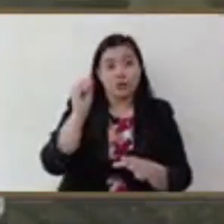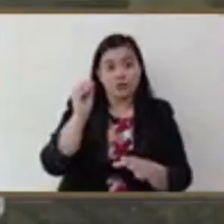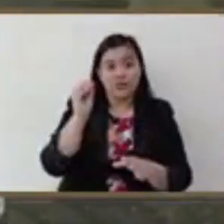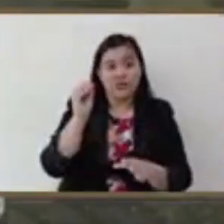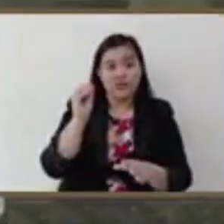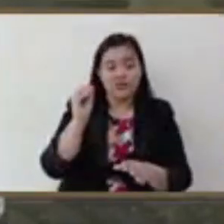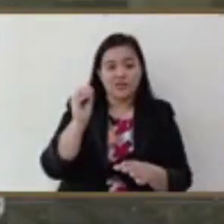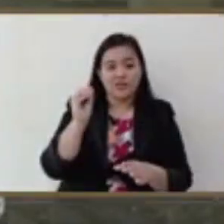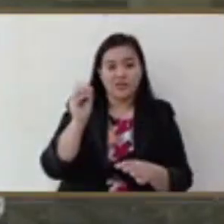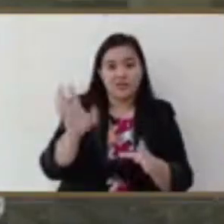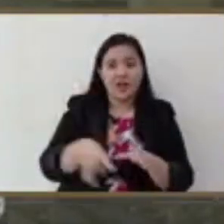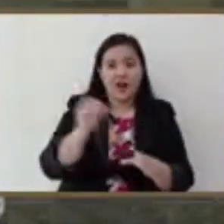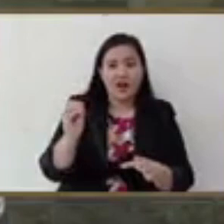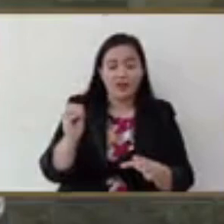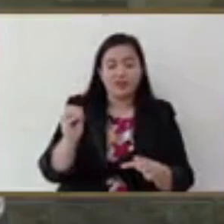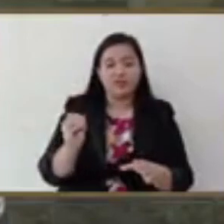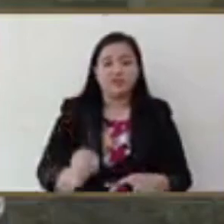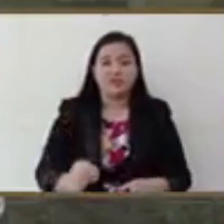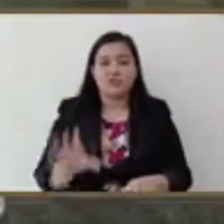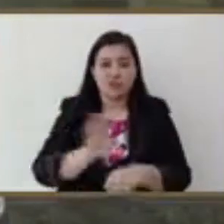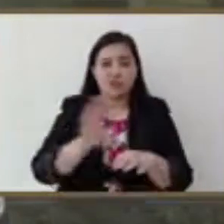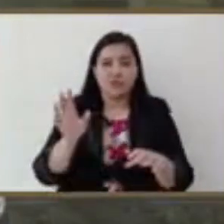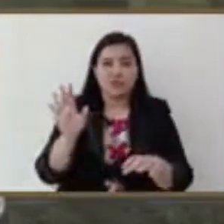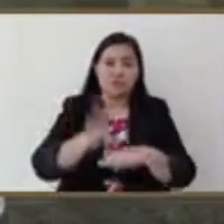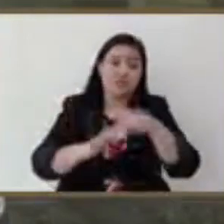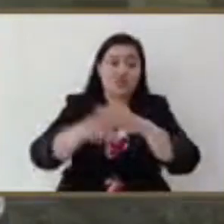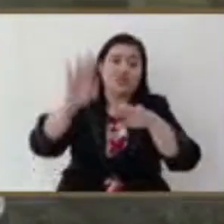Yeah. So public is people.